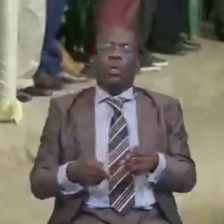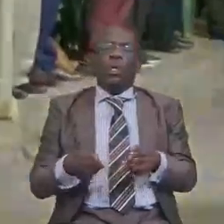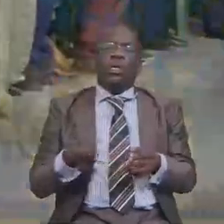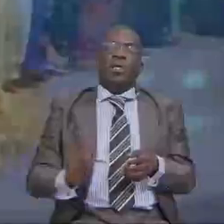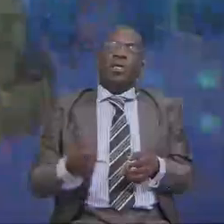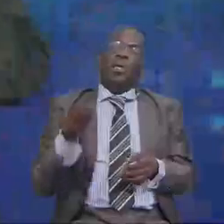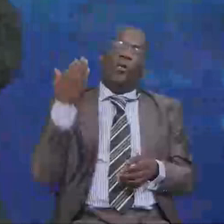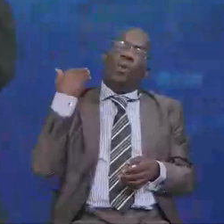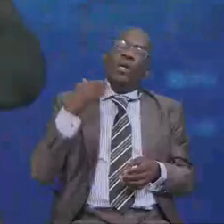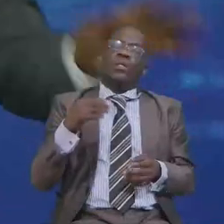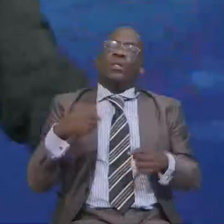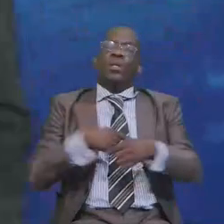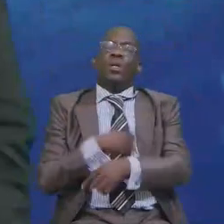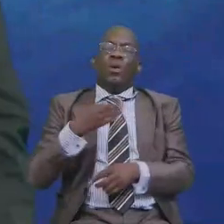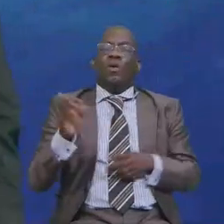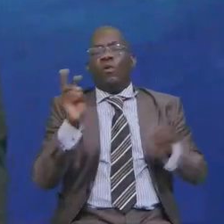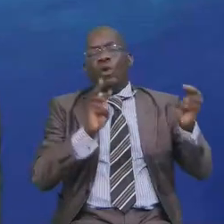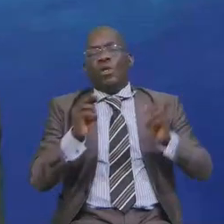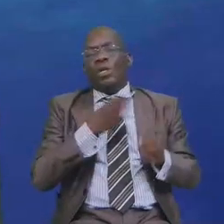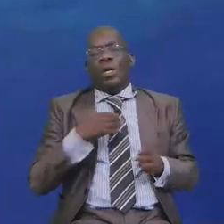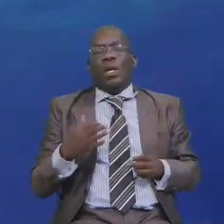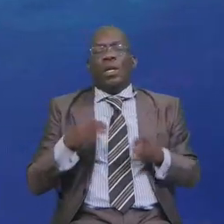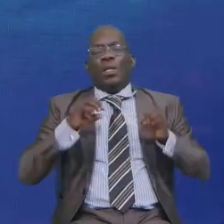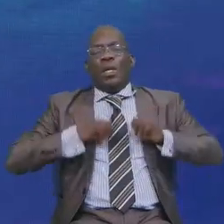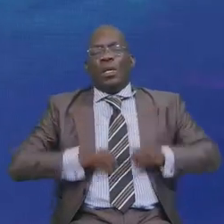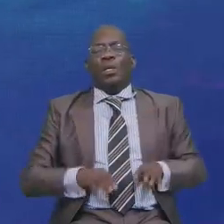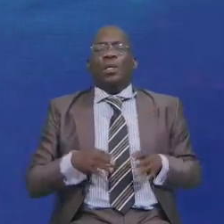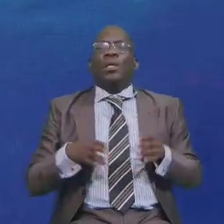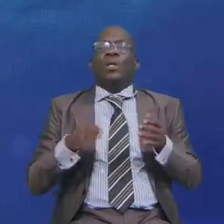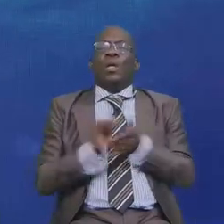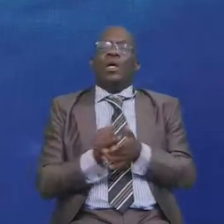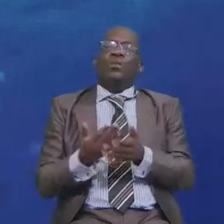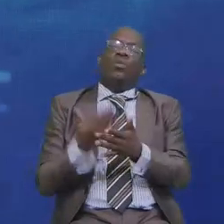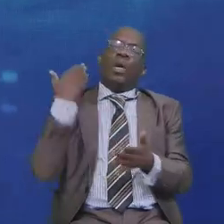Ces jours passés d'anxiété, ces jours sont passés.